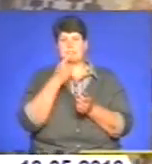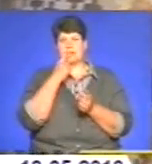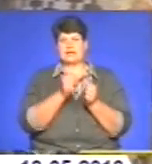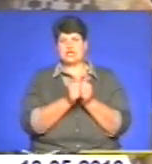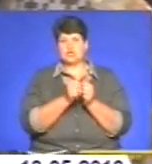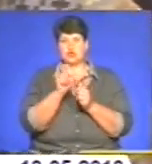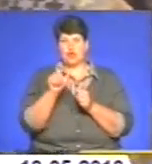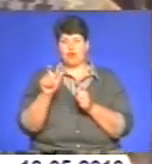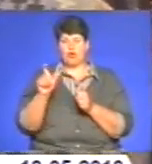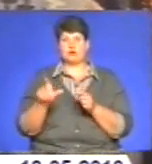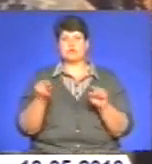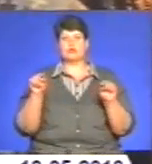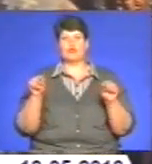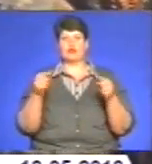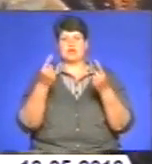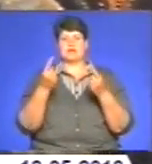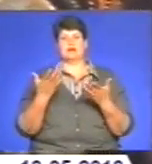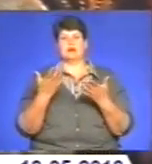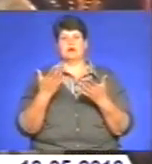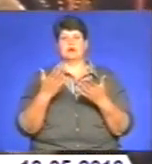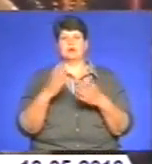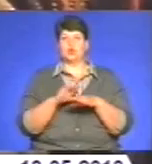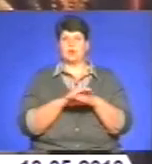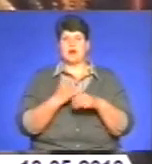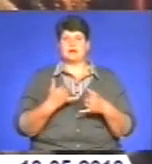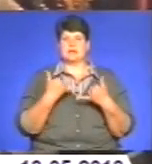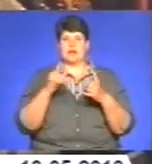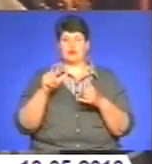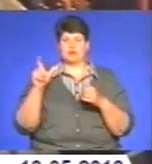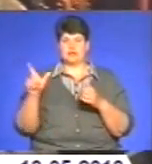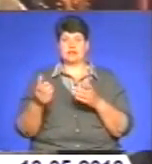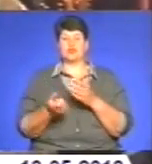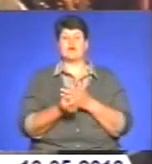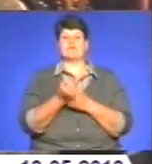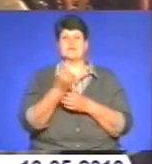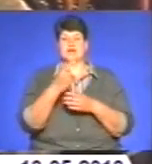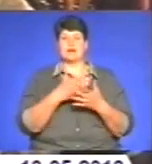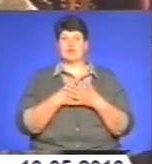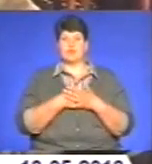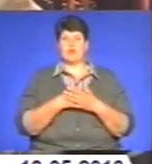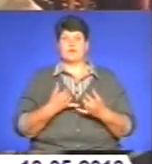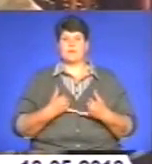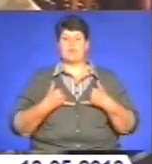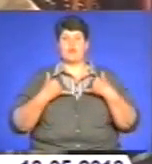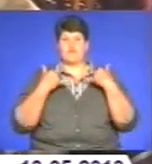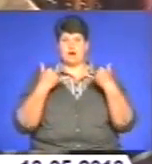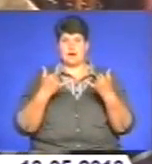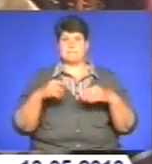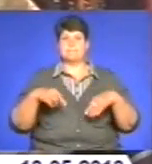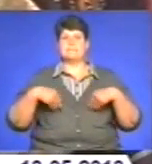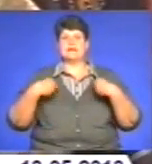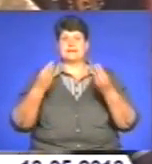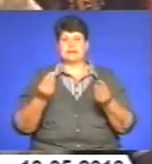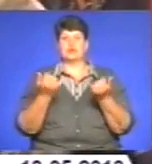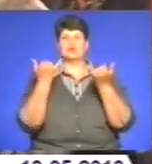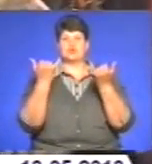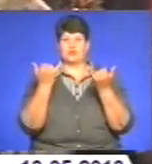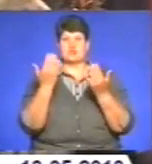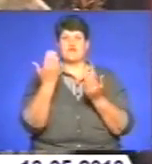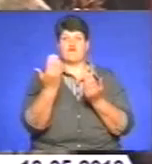творіння добра для людей. Тож, як вияв любові та поваги, передаю сьогодні